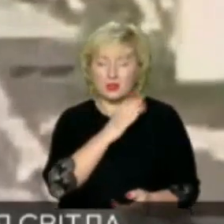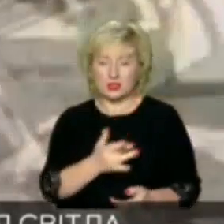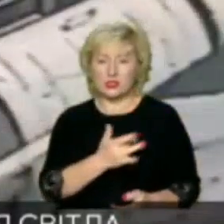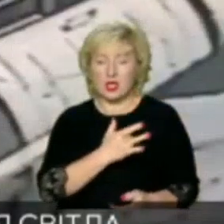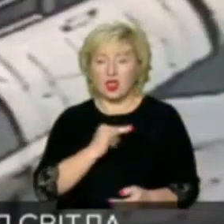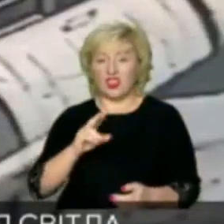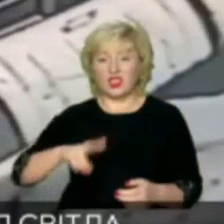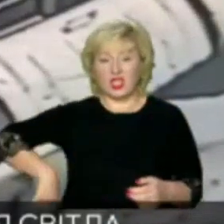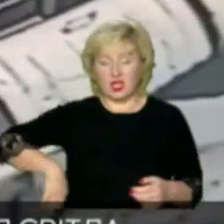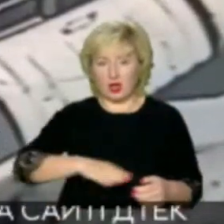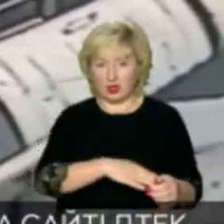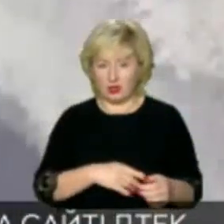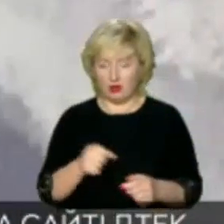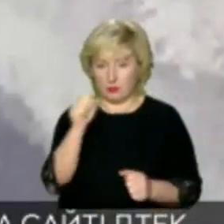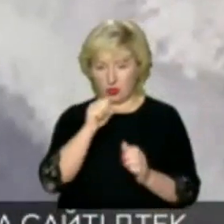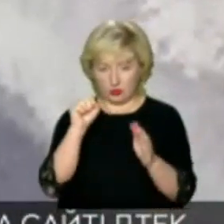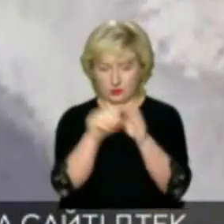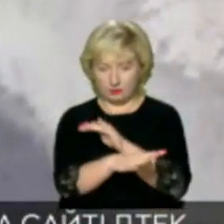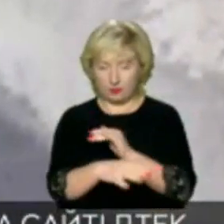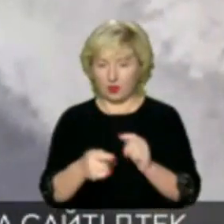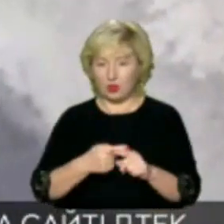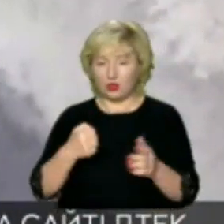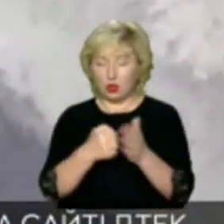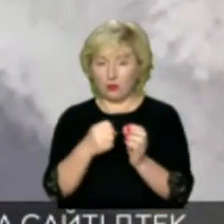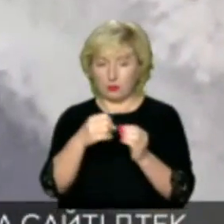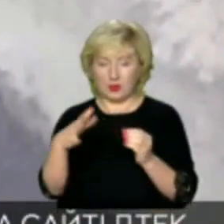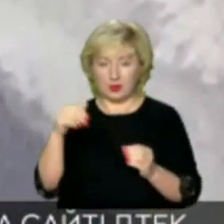і нирку. Наразі підозрюваному загрожує до 15 років позбавлення волі.